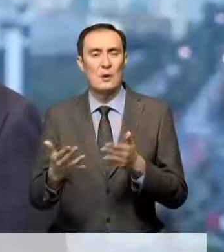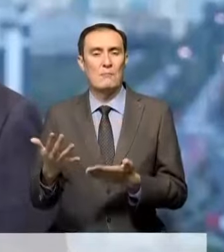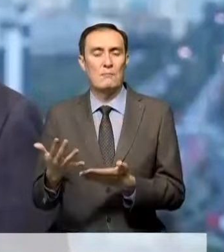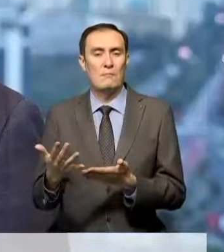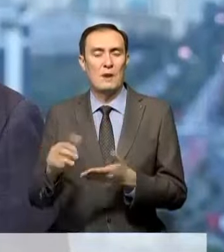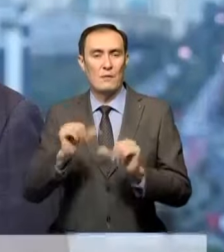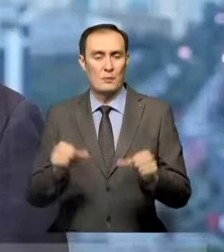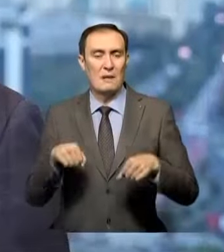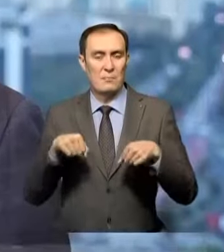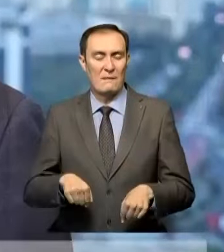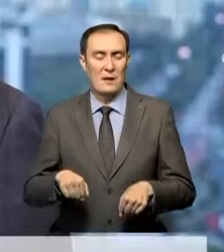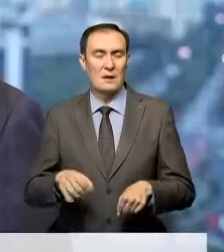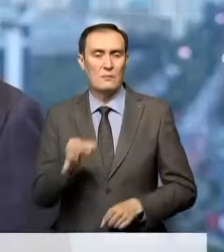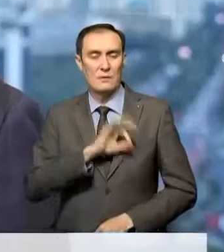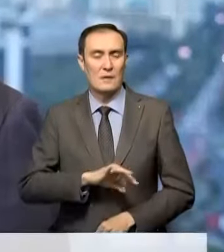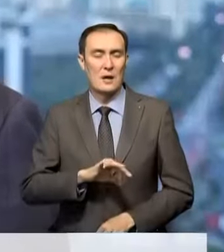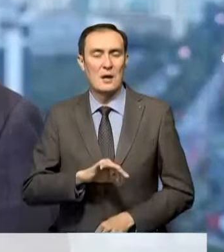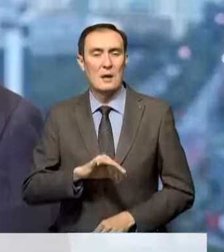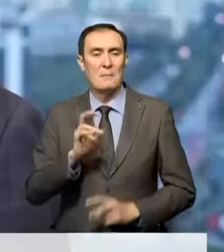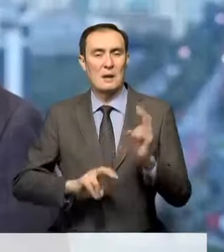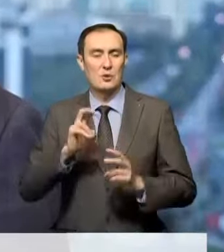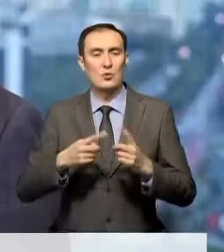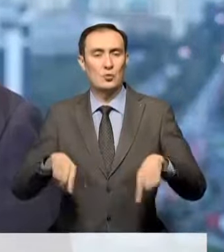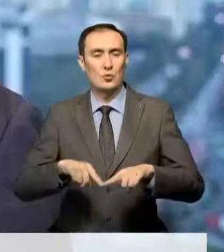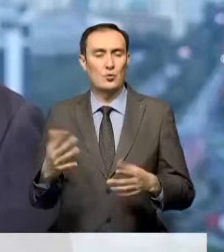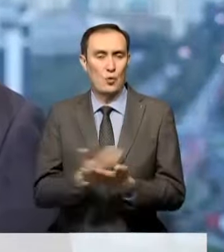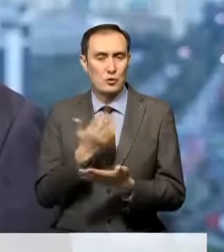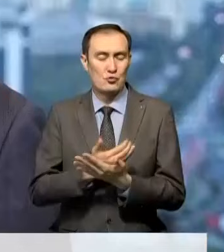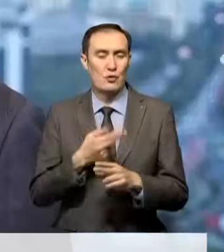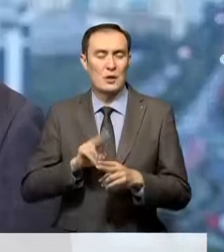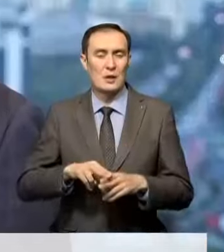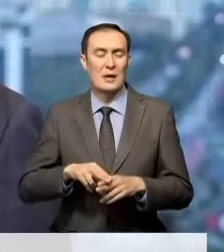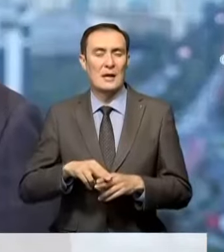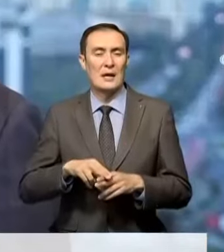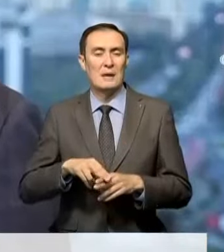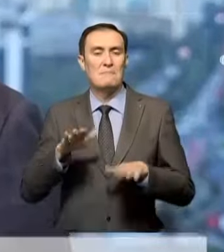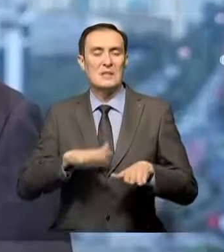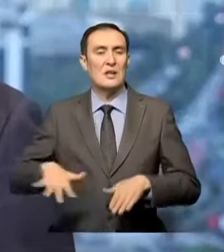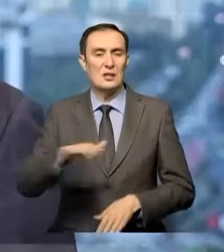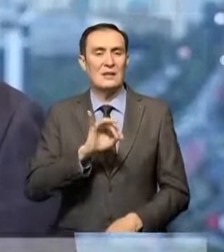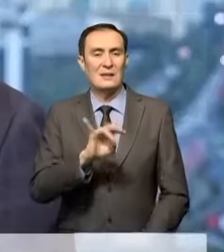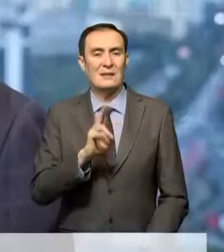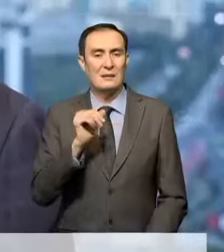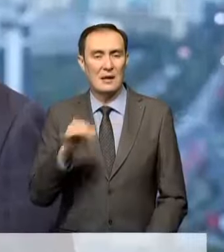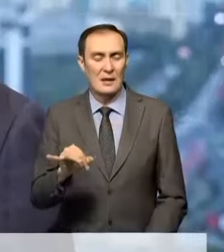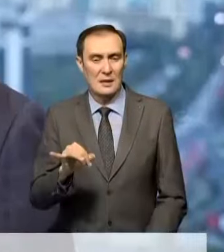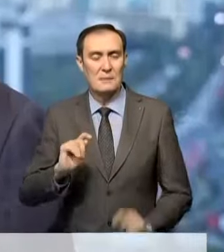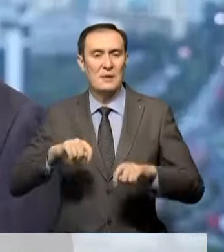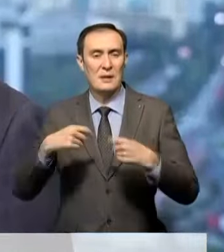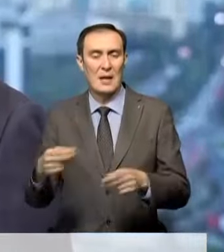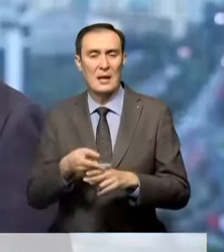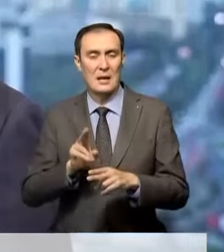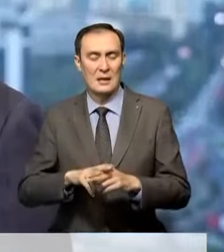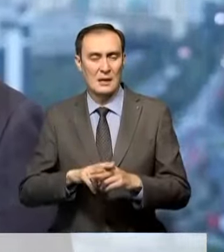права недропользования на опытно-промышленную добычу. Это на участке 3 месторождения Инкай. И передали это